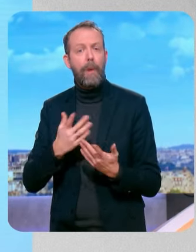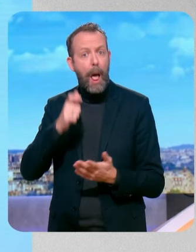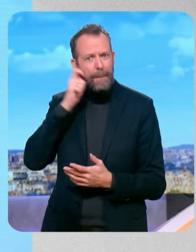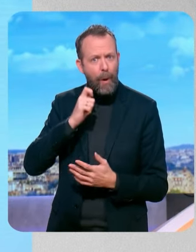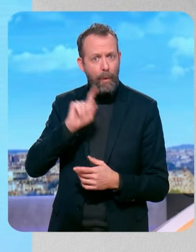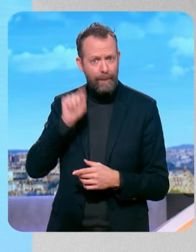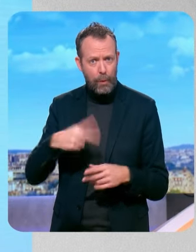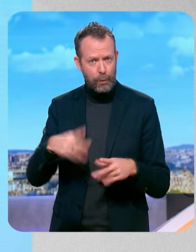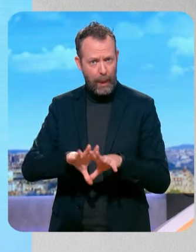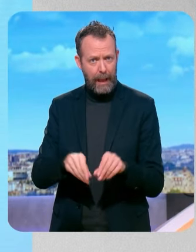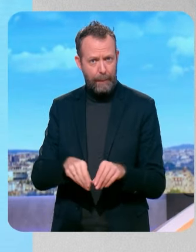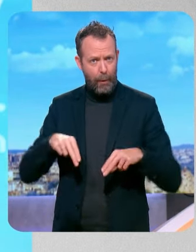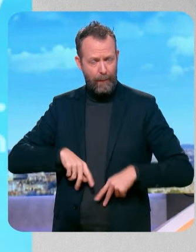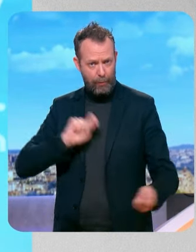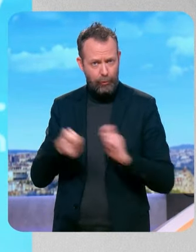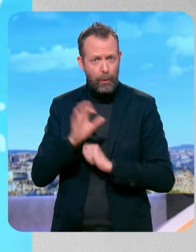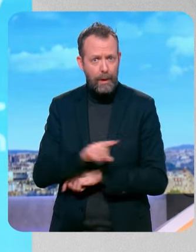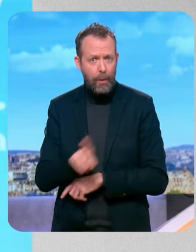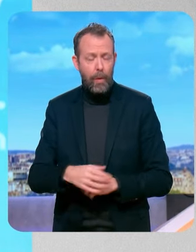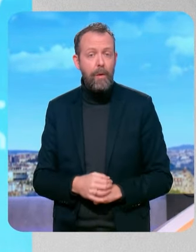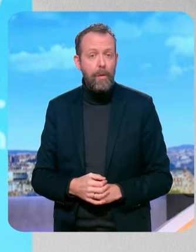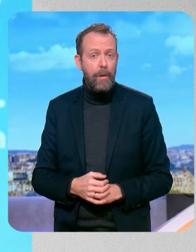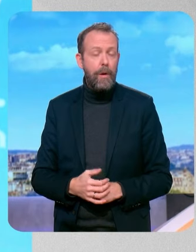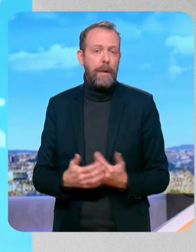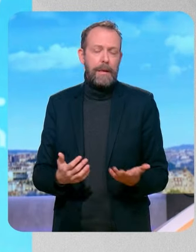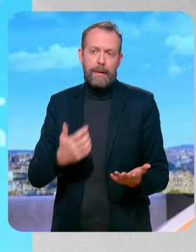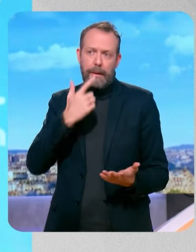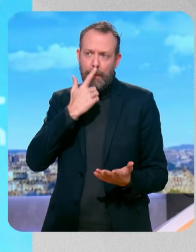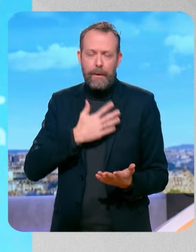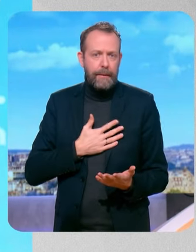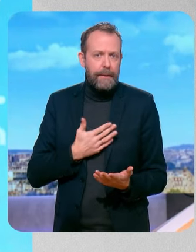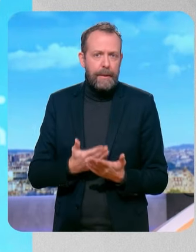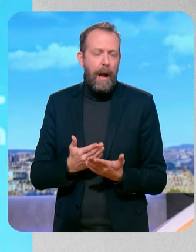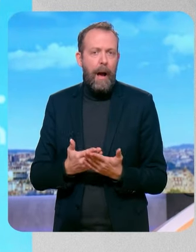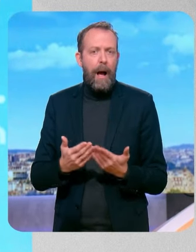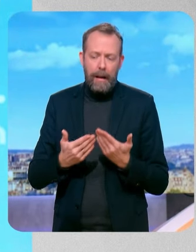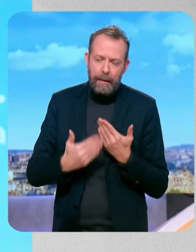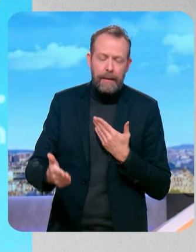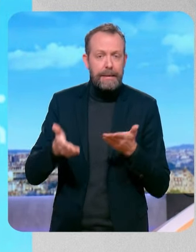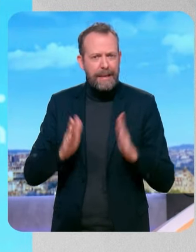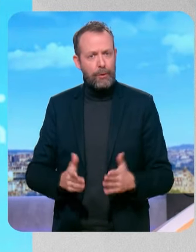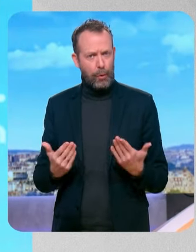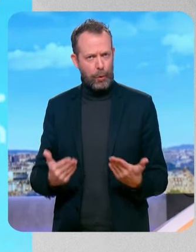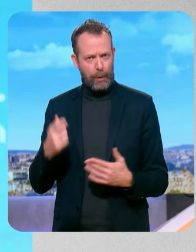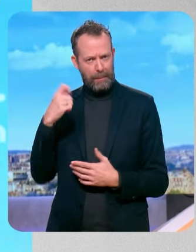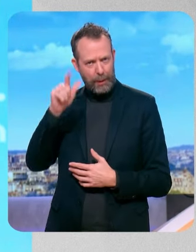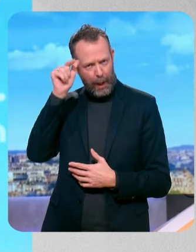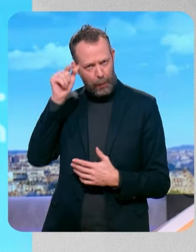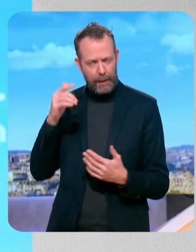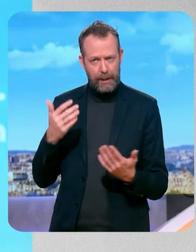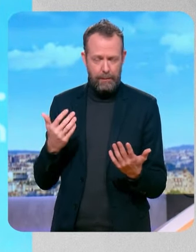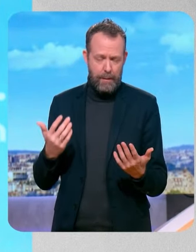doit remanier son équipe gouvernementale? Il me semble que les décisions qui sont à prendre aujourd'hui par le président de la